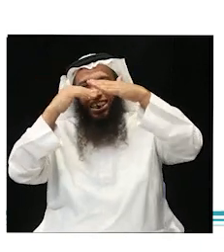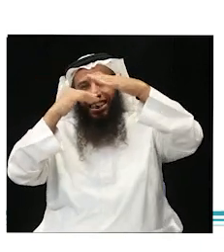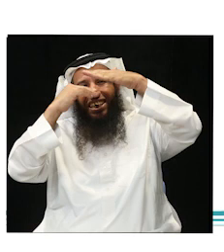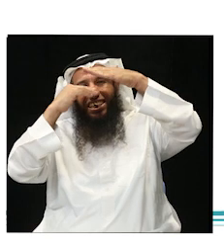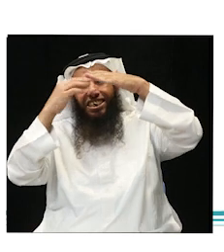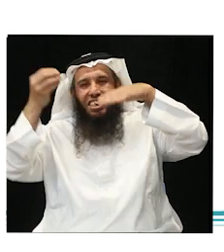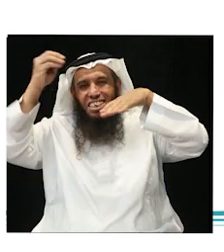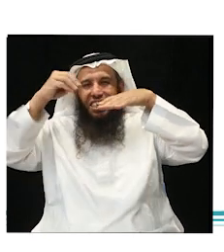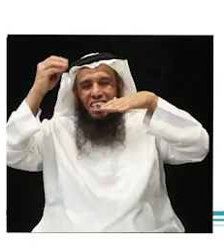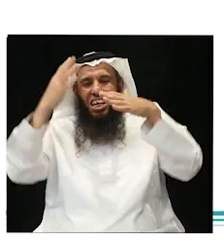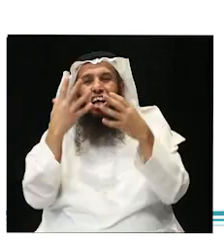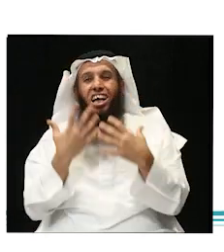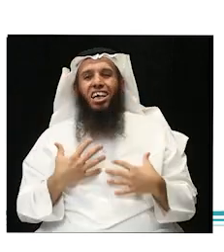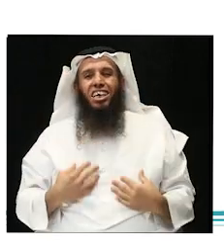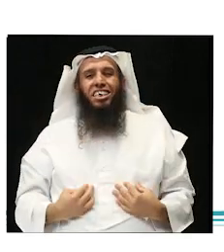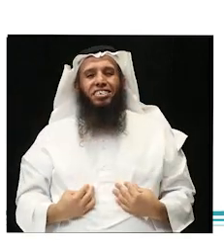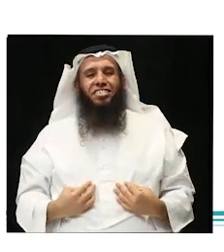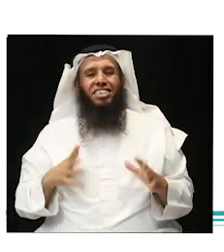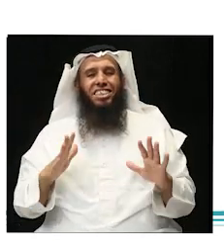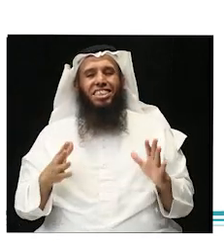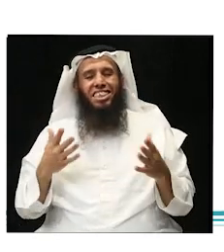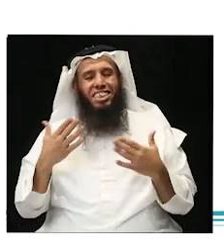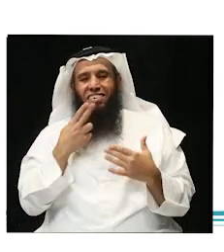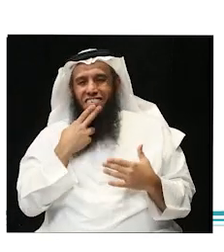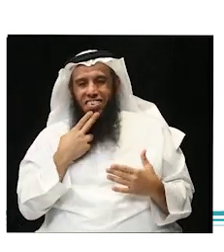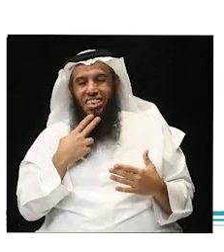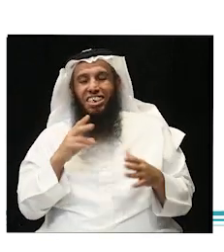الله سبحانه وتعالى.